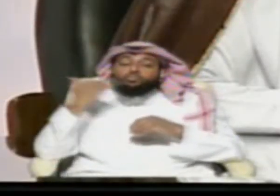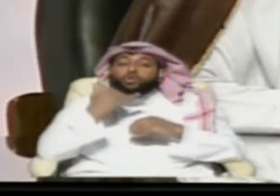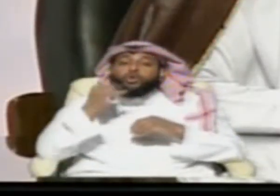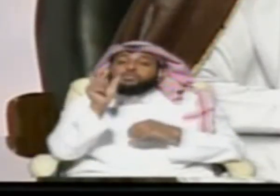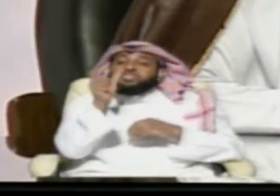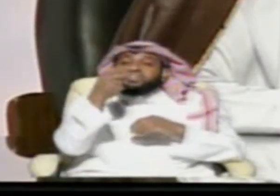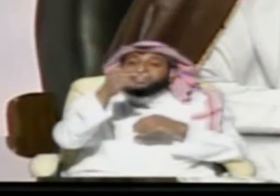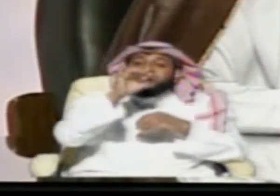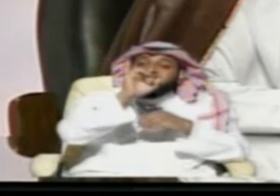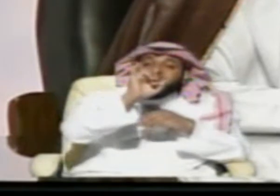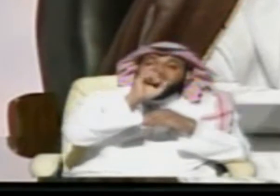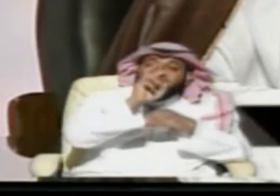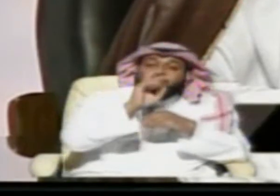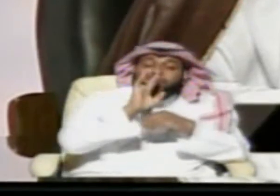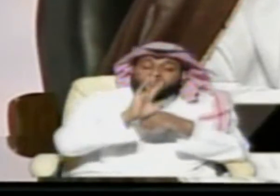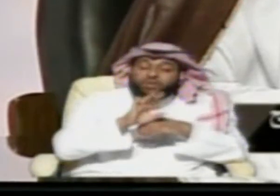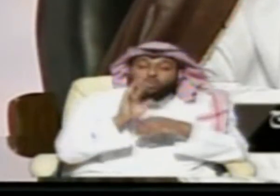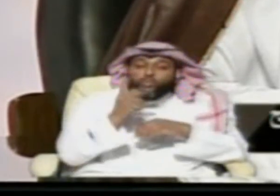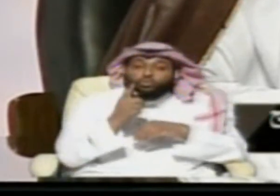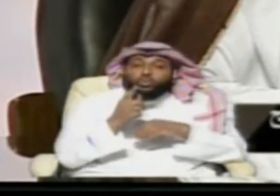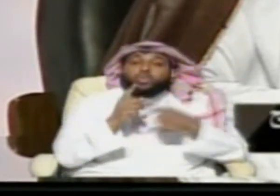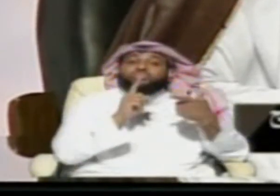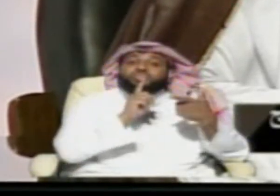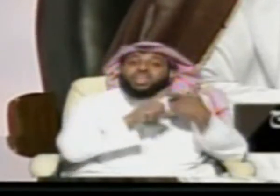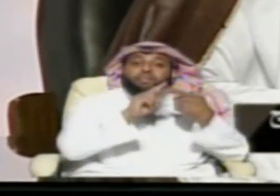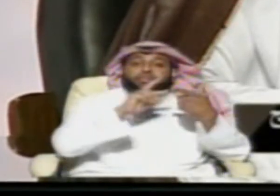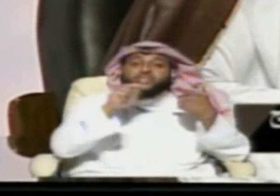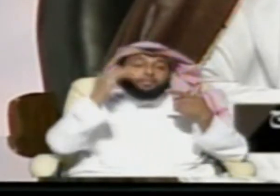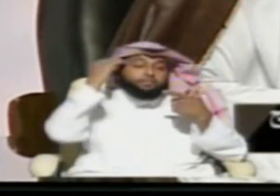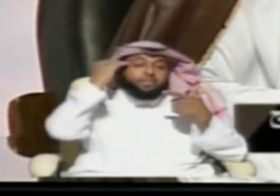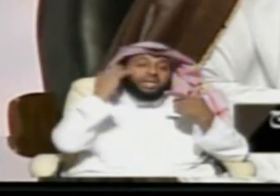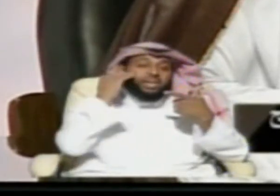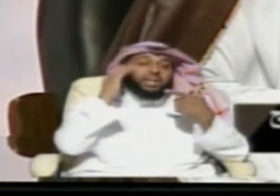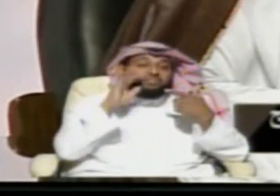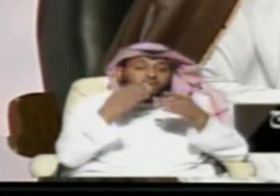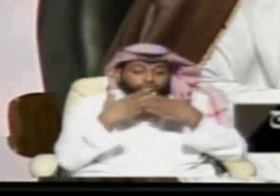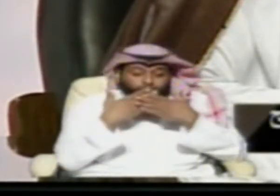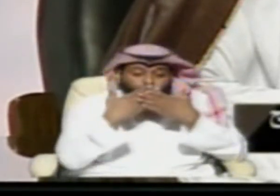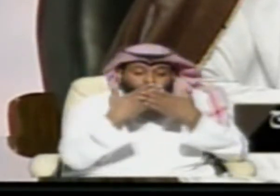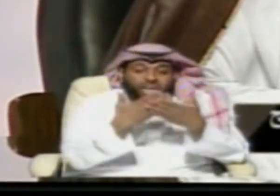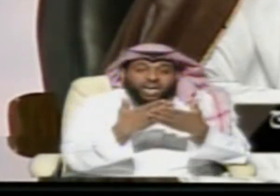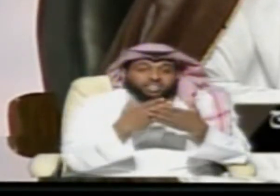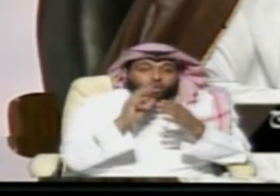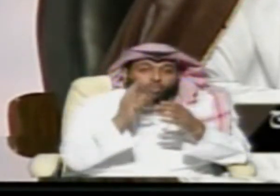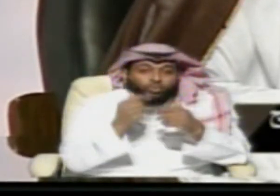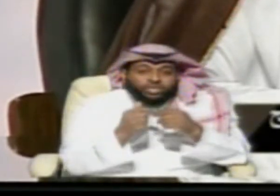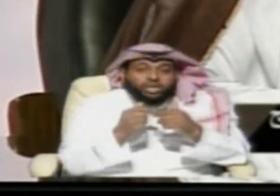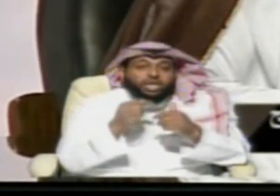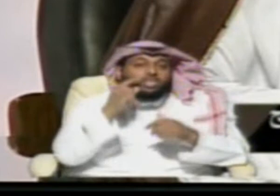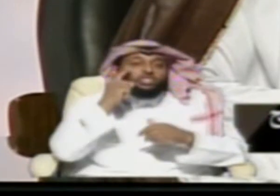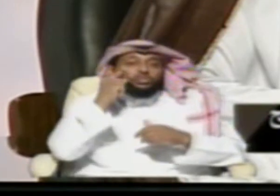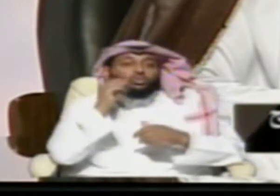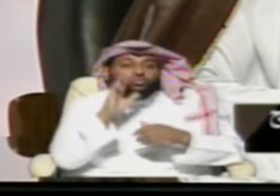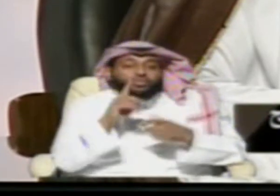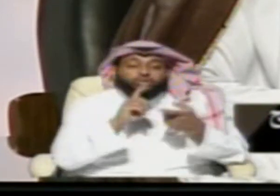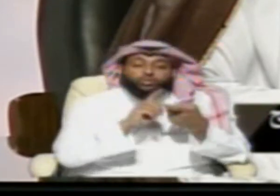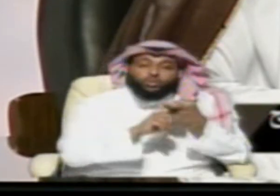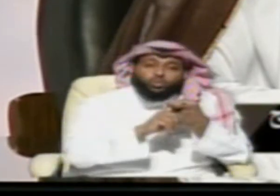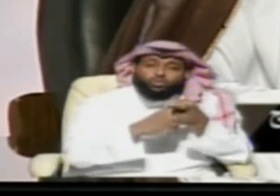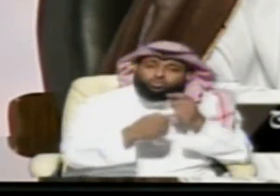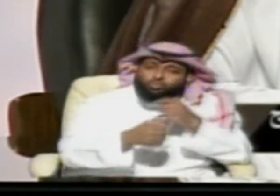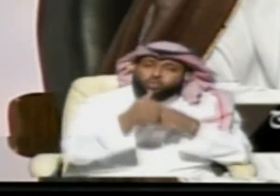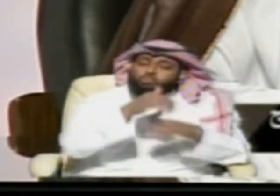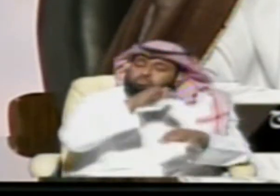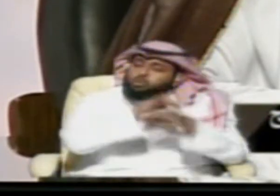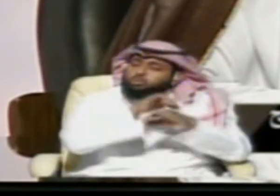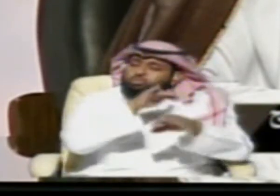الطاعة ويأمره ومن يأمره بها، فإنه من توفيق الله تعالى له أن يجد